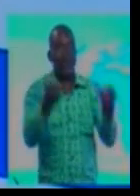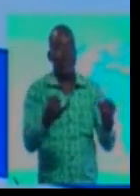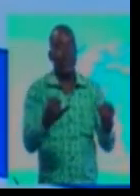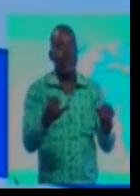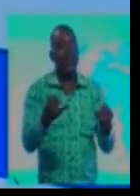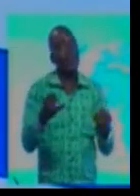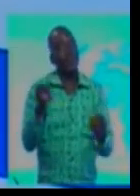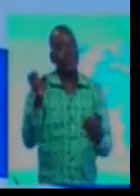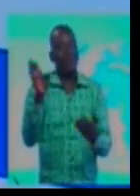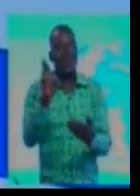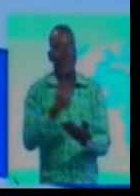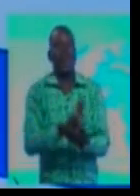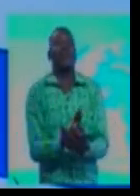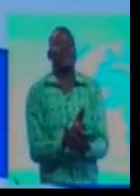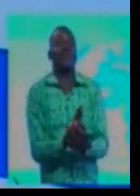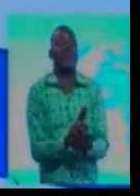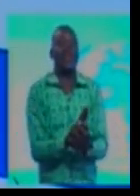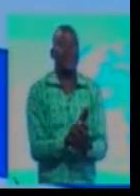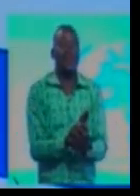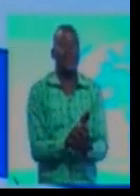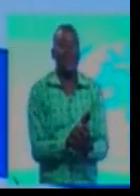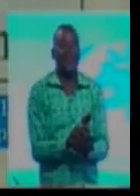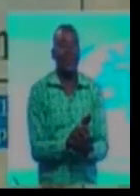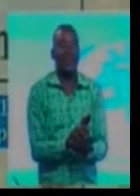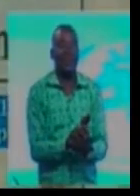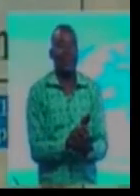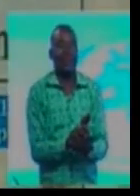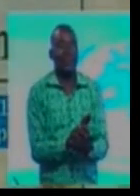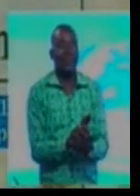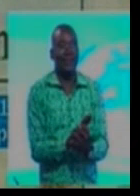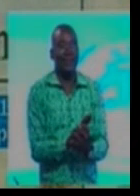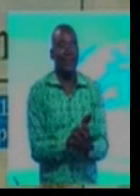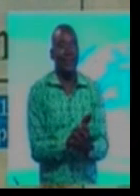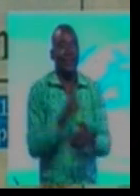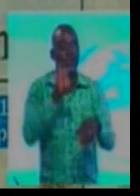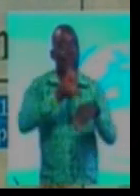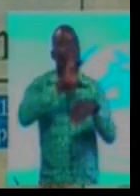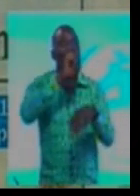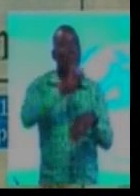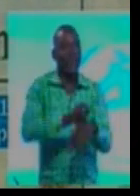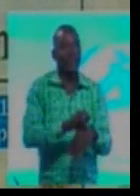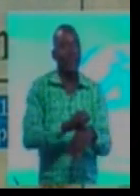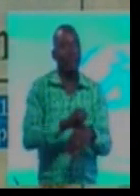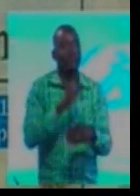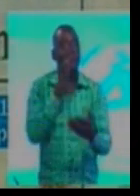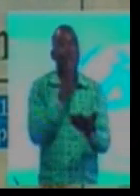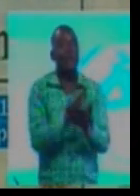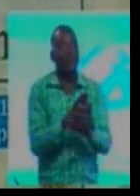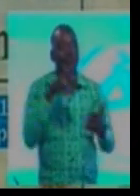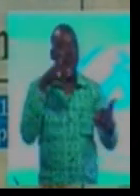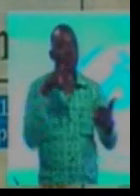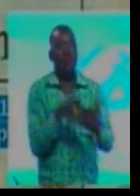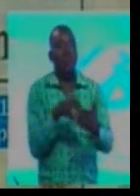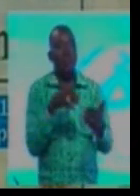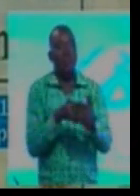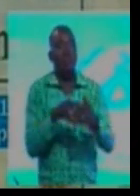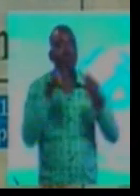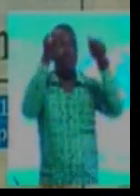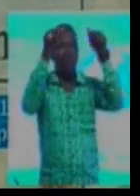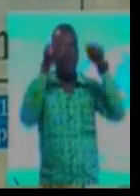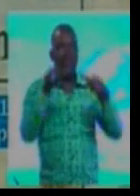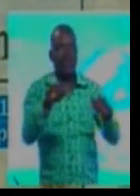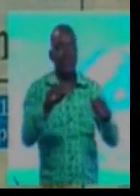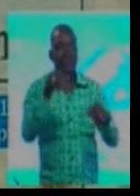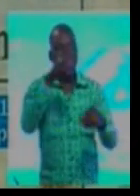de presse est signée Marcel Thau. Côte d'Ivoire, mandat d'arrêt contre Guillaume Soro affiche à sa